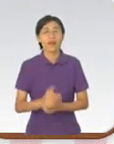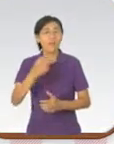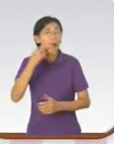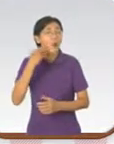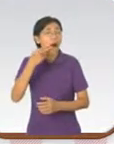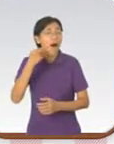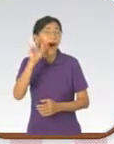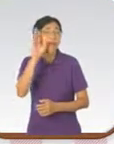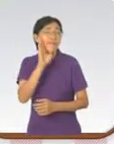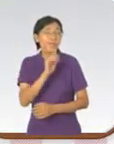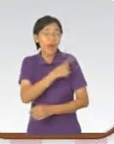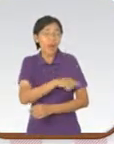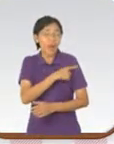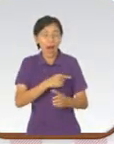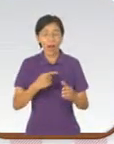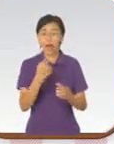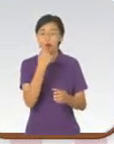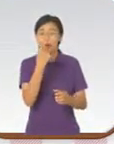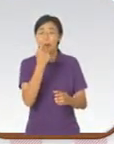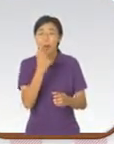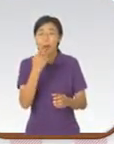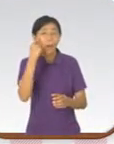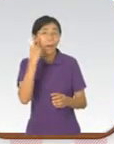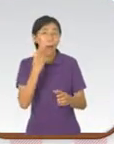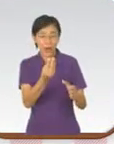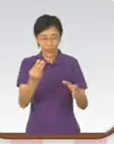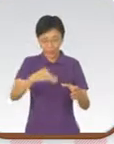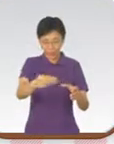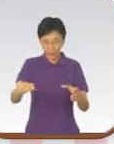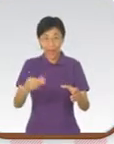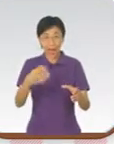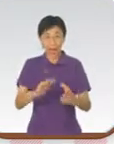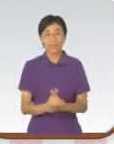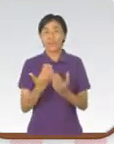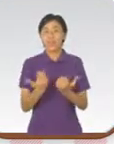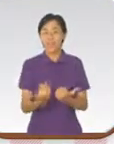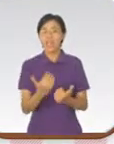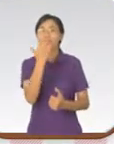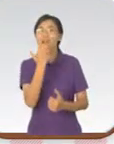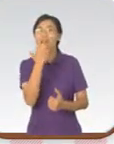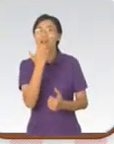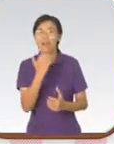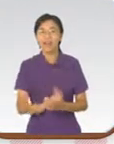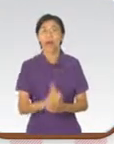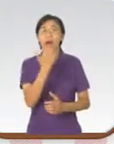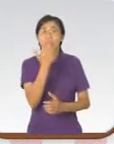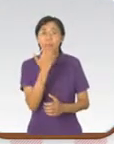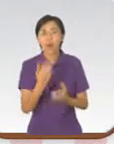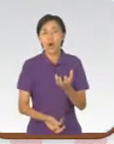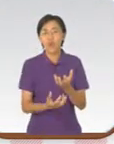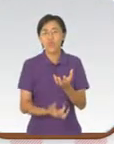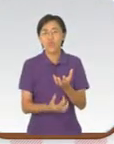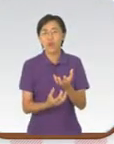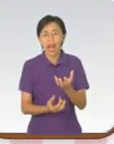เรียบร้อยมาถึงการแต่งหน้าเค้กแบบต่อไปซึ่งอันนี้พระเอกคืออันนี้ครับ ค่ะจะเป็นเผือกแล้วก็อ้อนึ่งแล้วเราก็ยีมาในระ